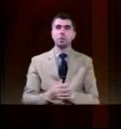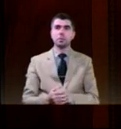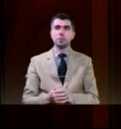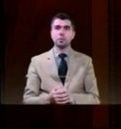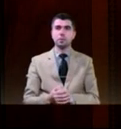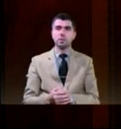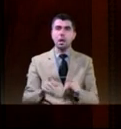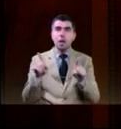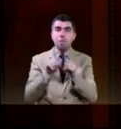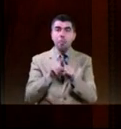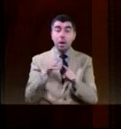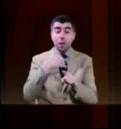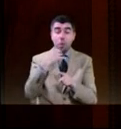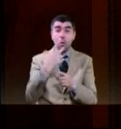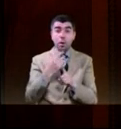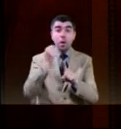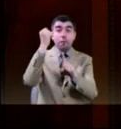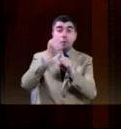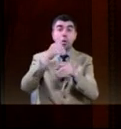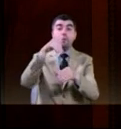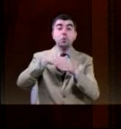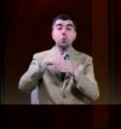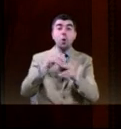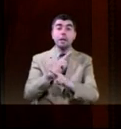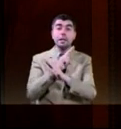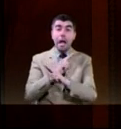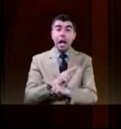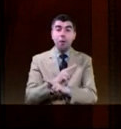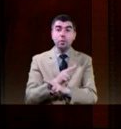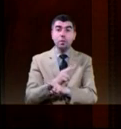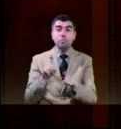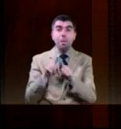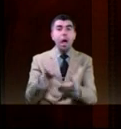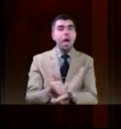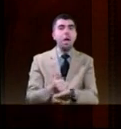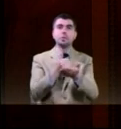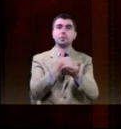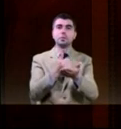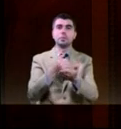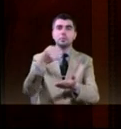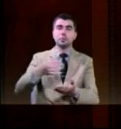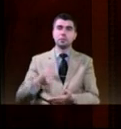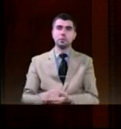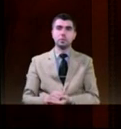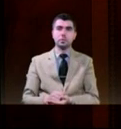انا بغيت ننقد الصندوق ديال التقاعد ديال المغربي للتقاعد.